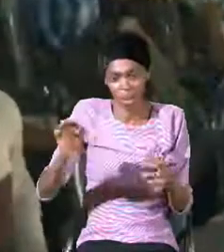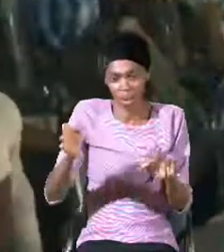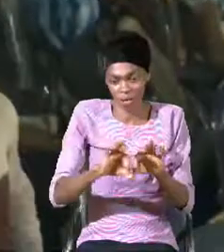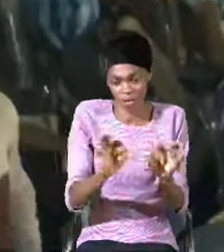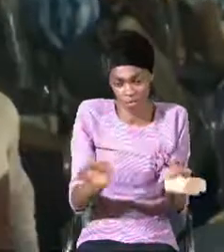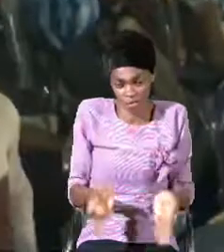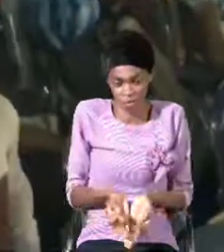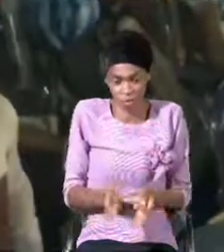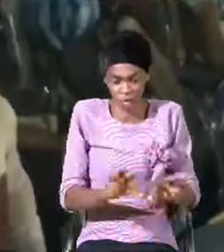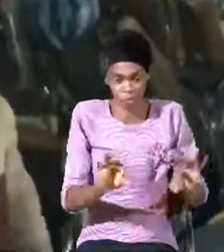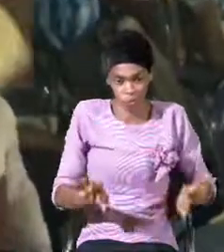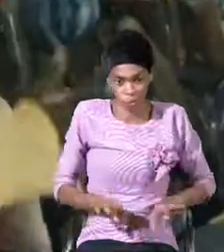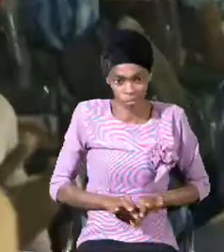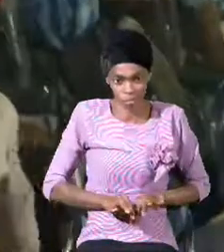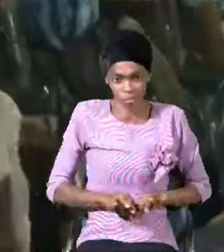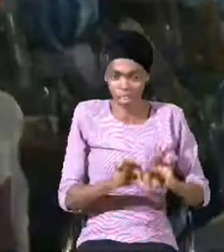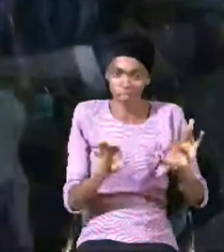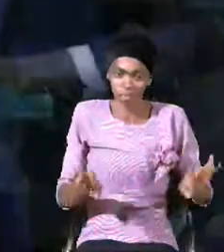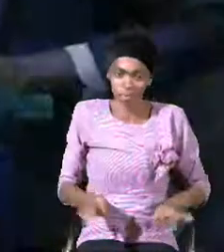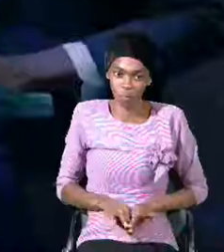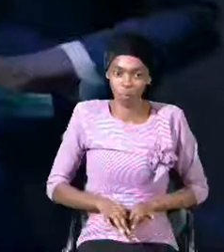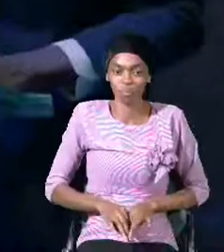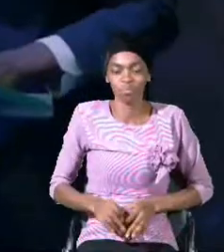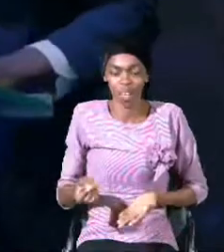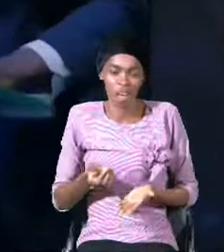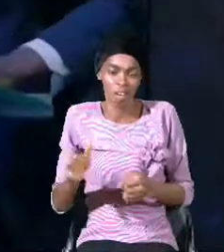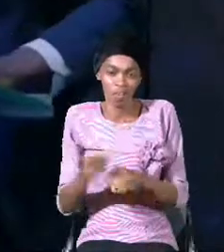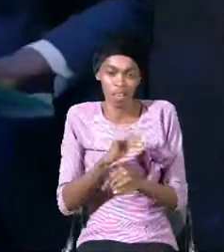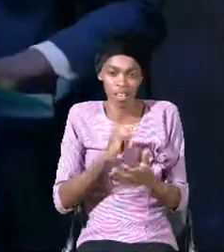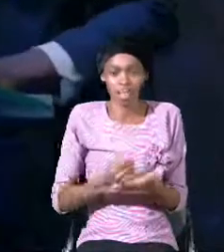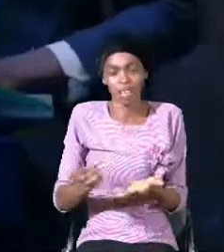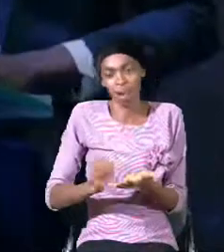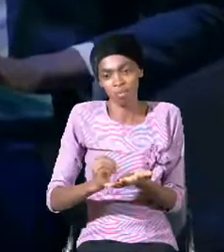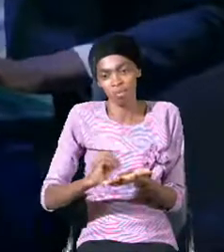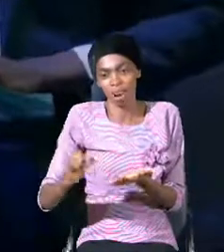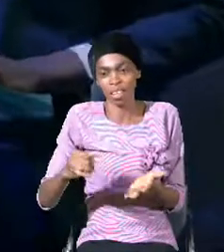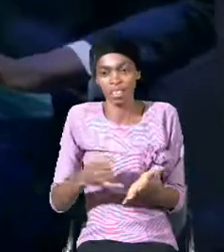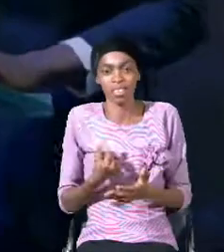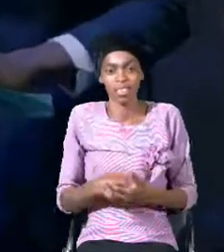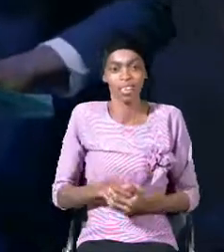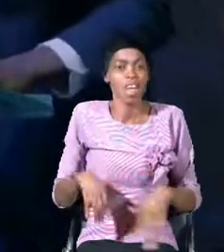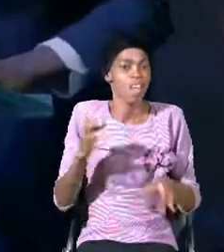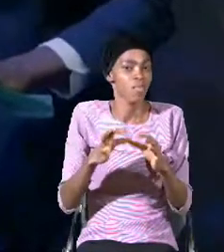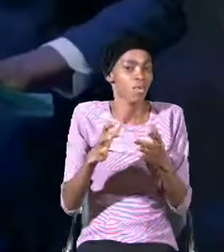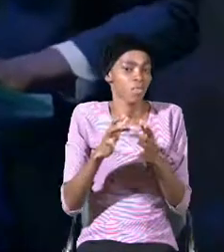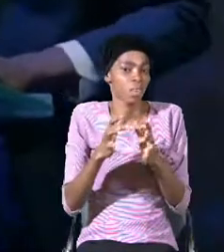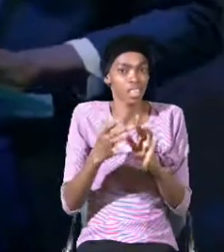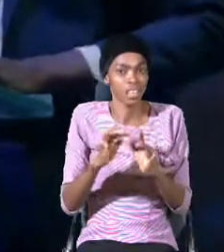sont en ligne, il y a le lien. Cliquez dessus et vous allez remplir le formulaire.